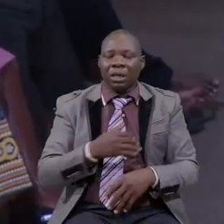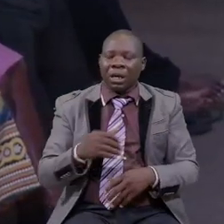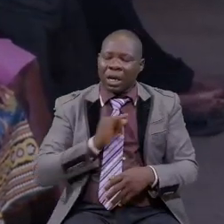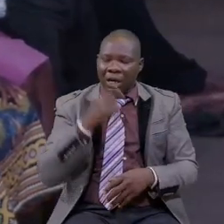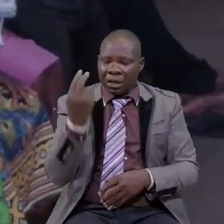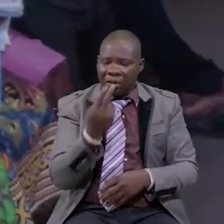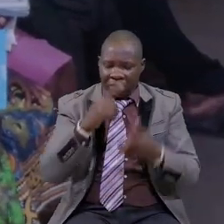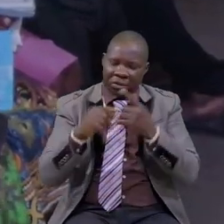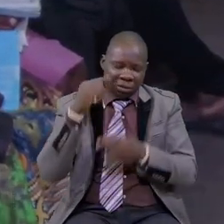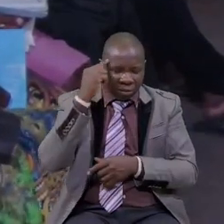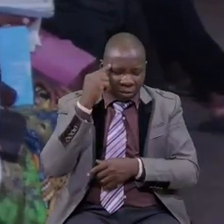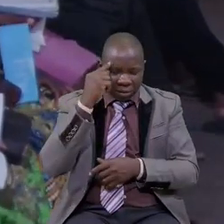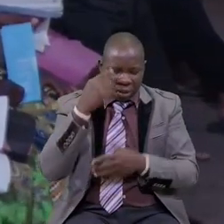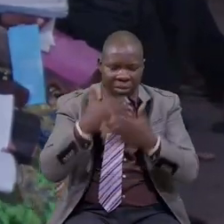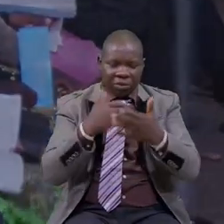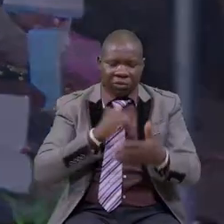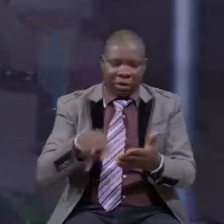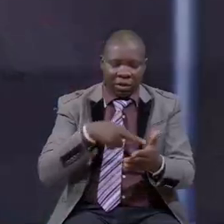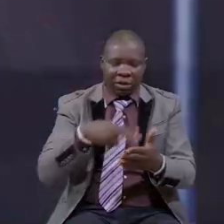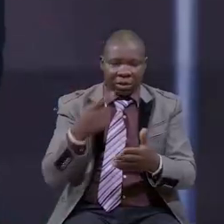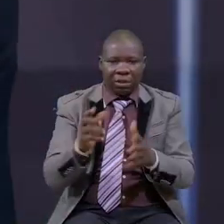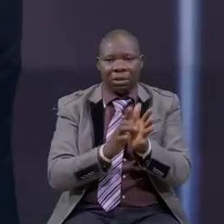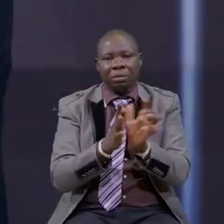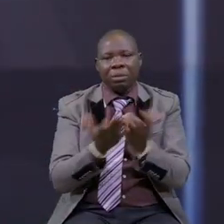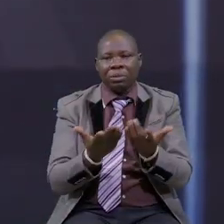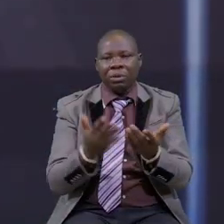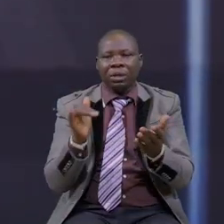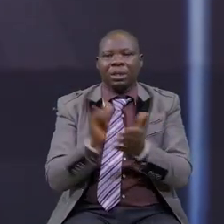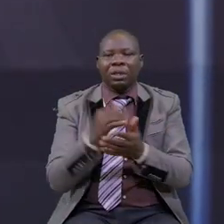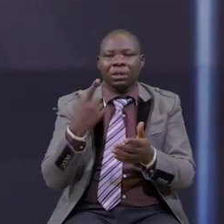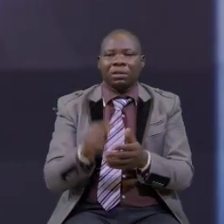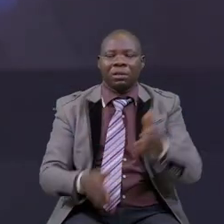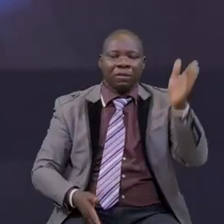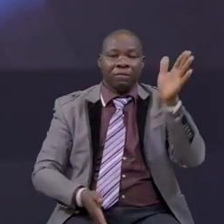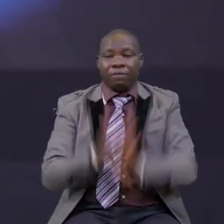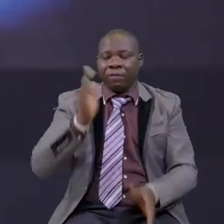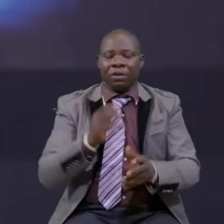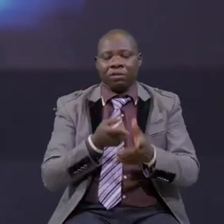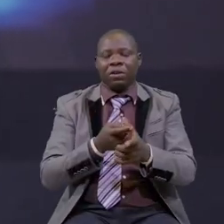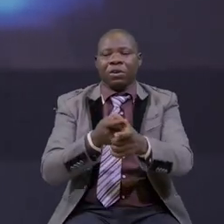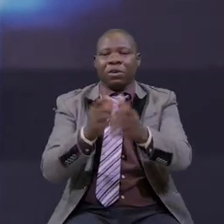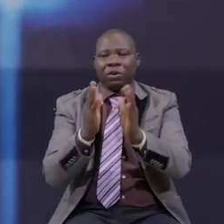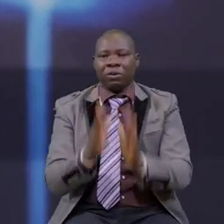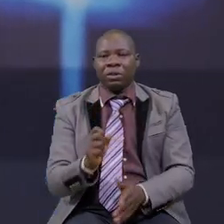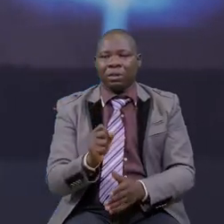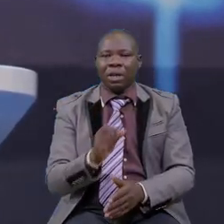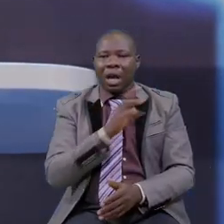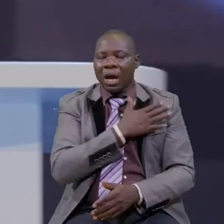je pensais, avant de lire la Bible, que ceux qui courent plus